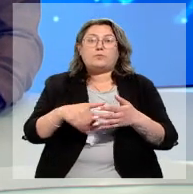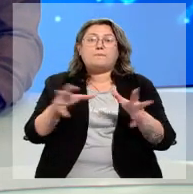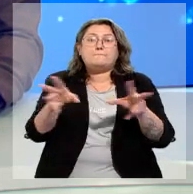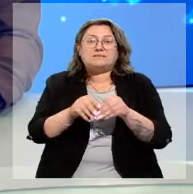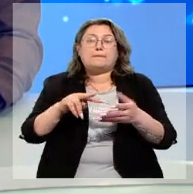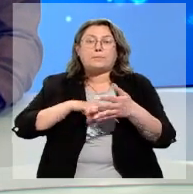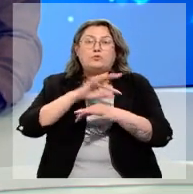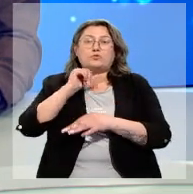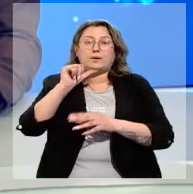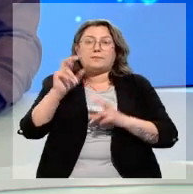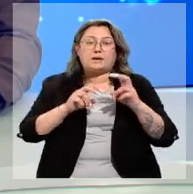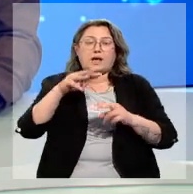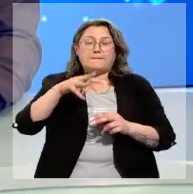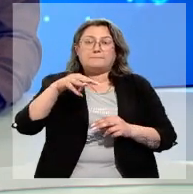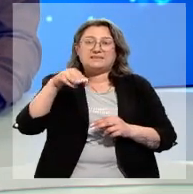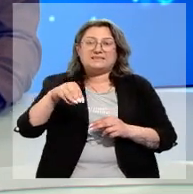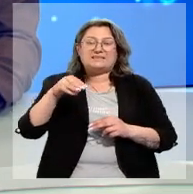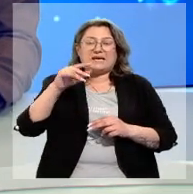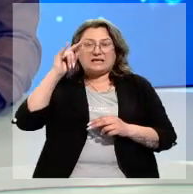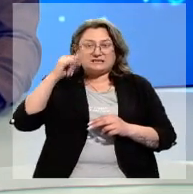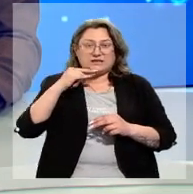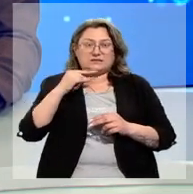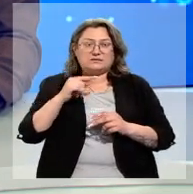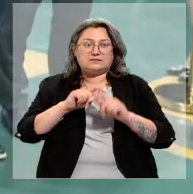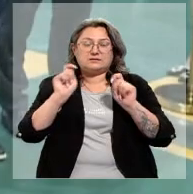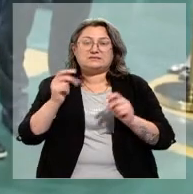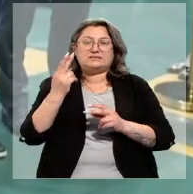Беларусь тракторларын құрастыратын желіні іске қосты.